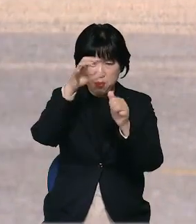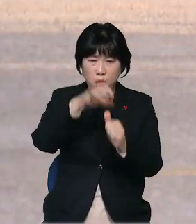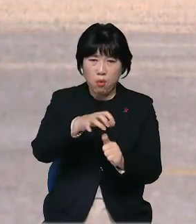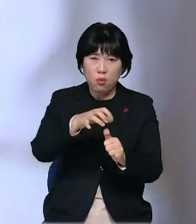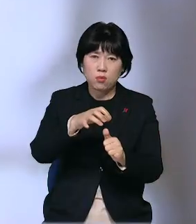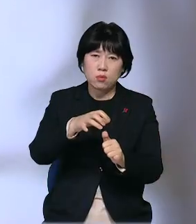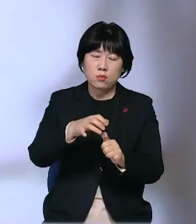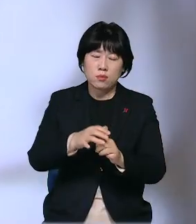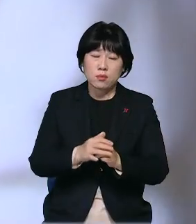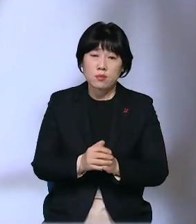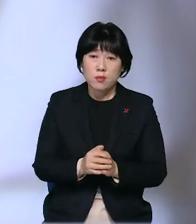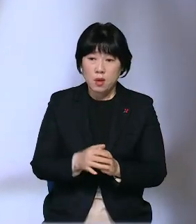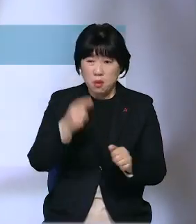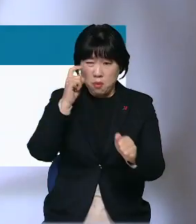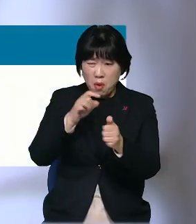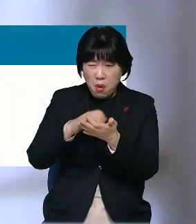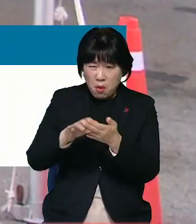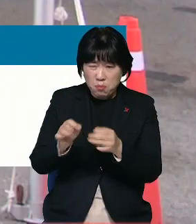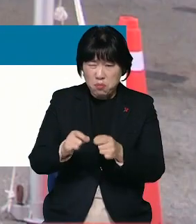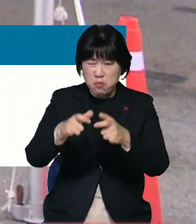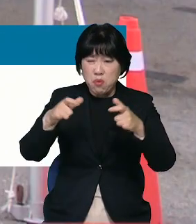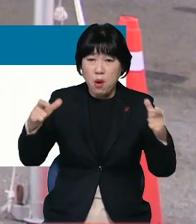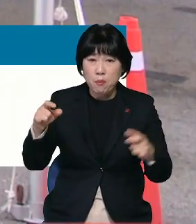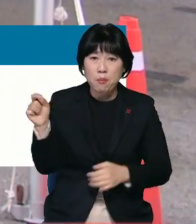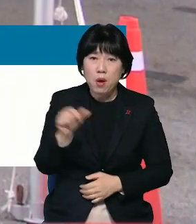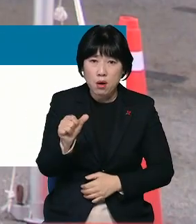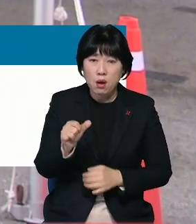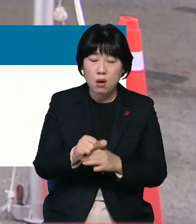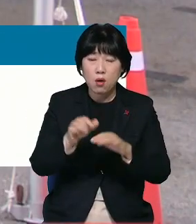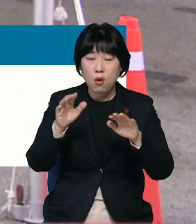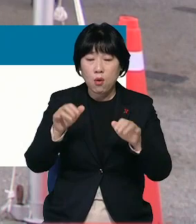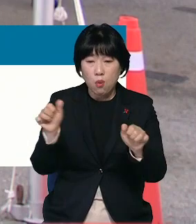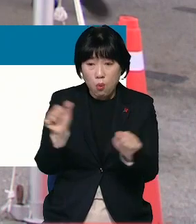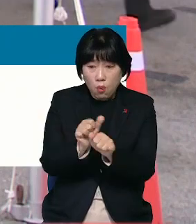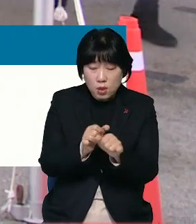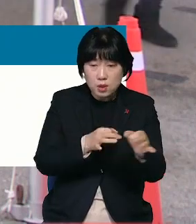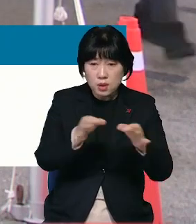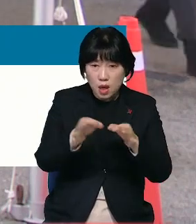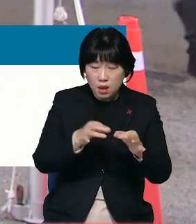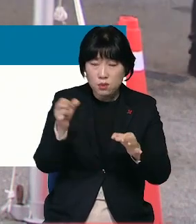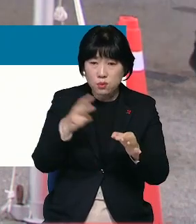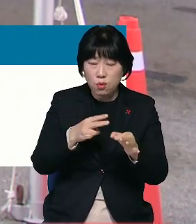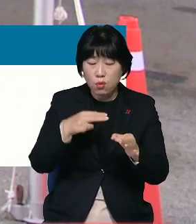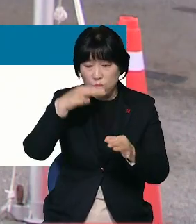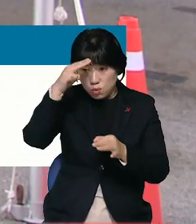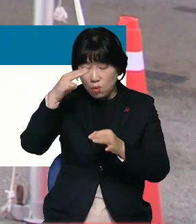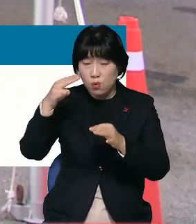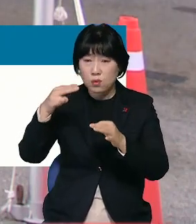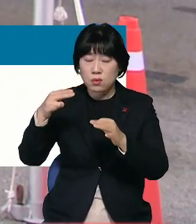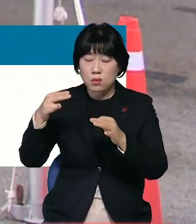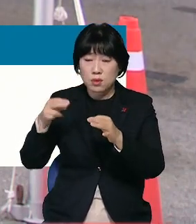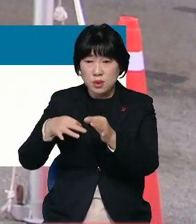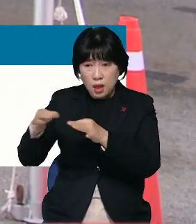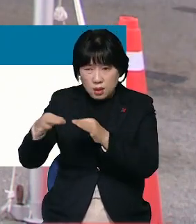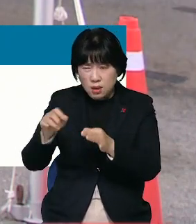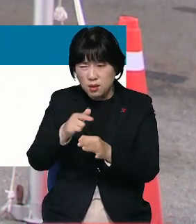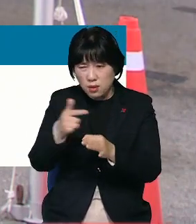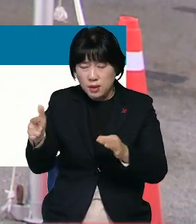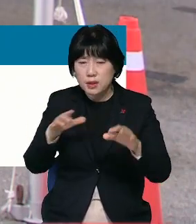자가격리됐습니다. 확진자가 급증함에 따라서 목욕탕과 유흥시설은 임시 중단을 해야